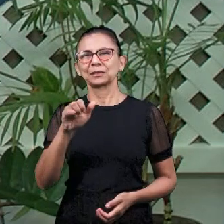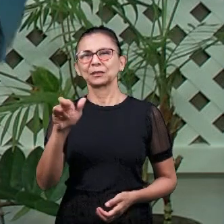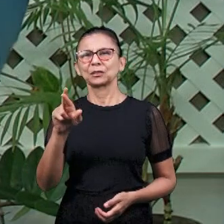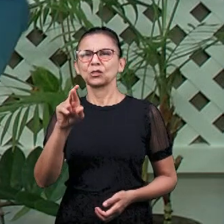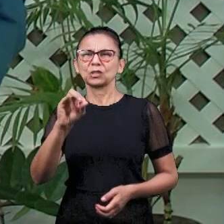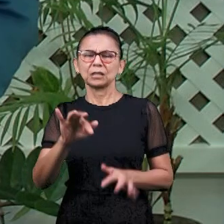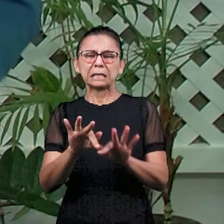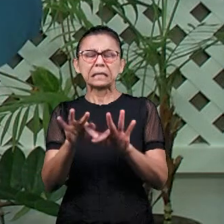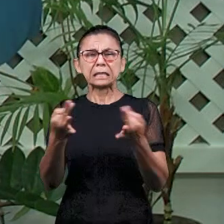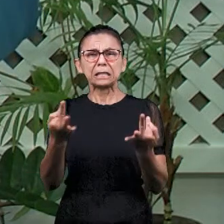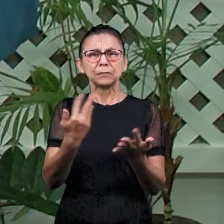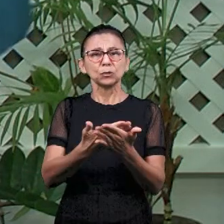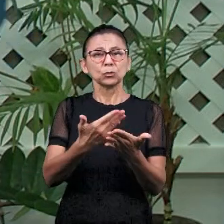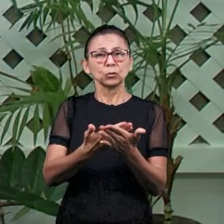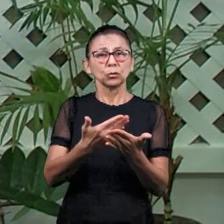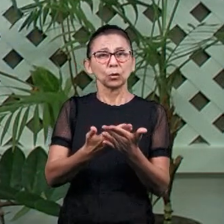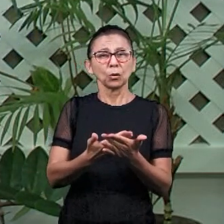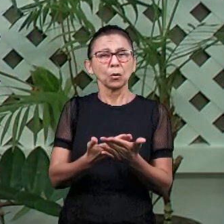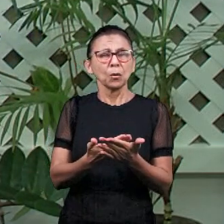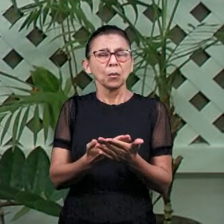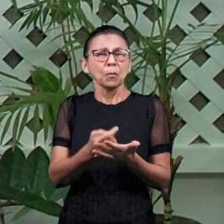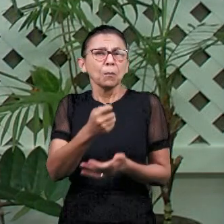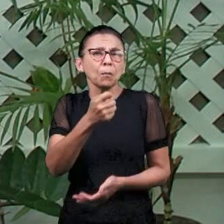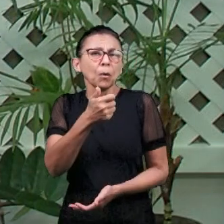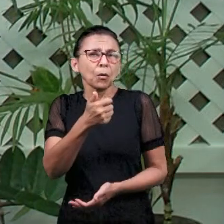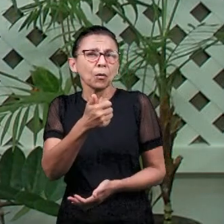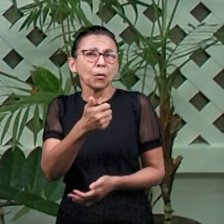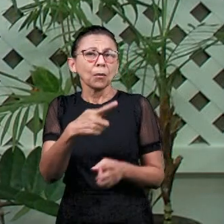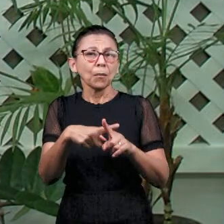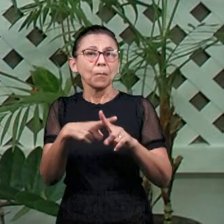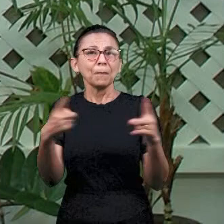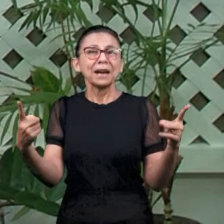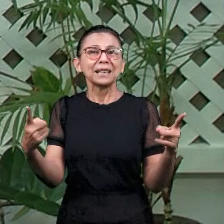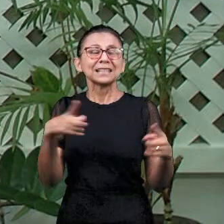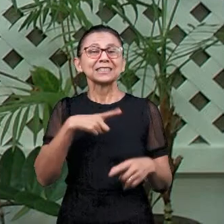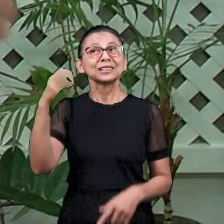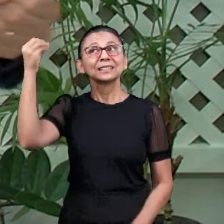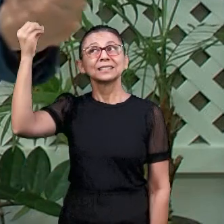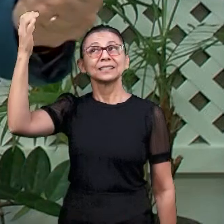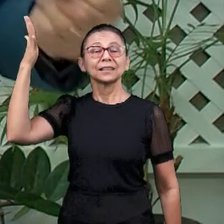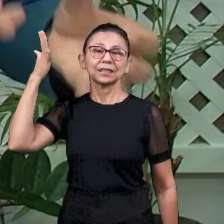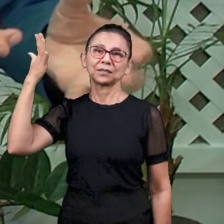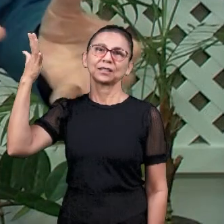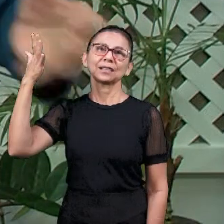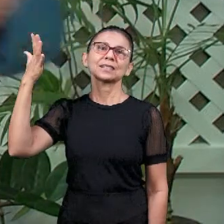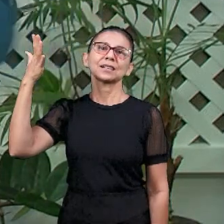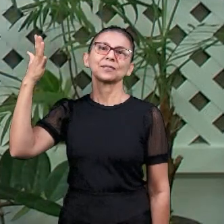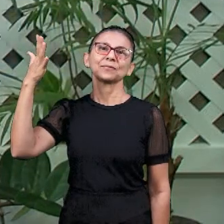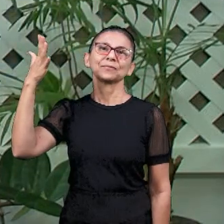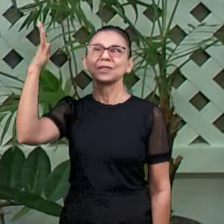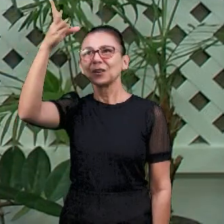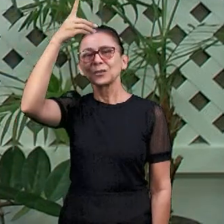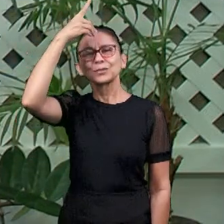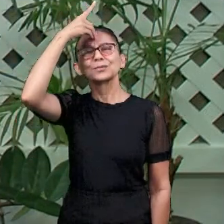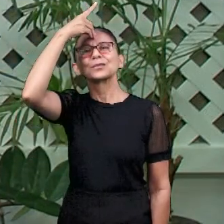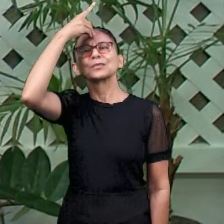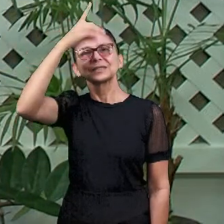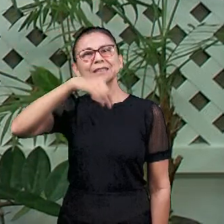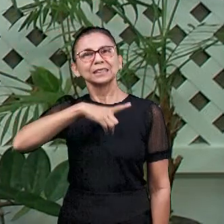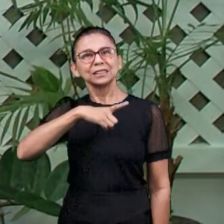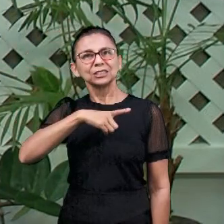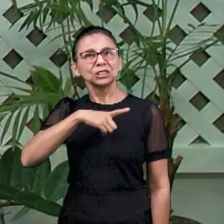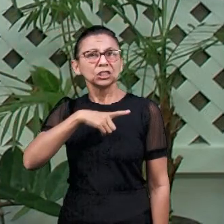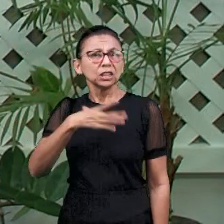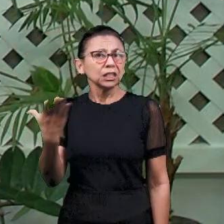culture, mais il s'est accroché à la révélation, s'est accroché au don spirituel. Sa parole était très courte et le reste,